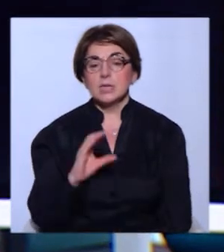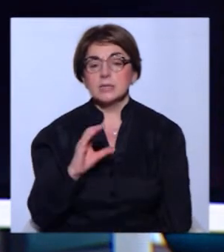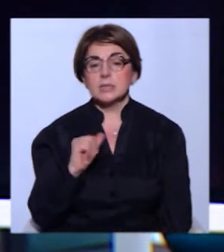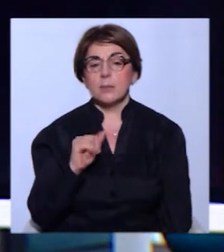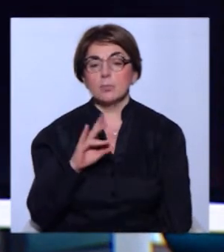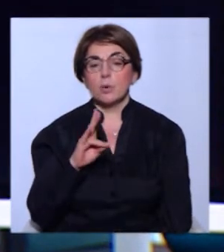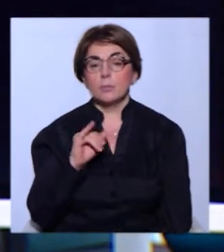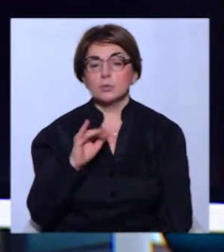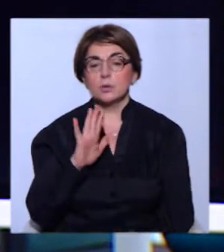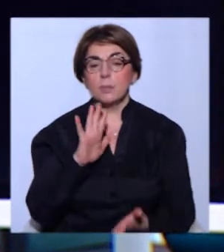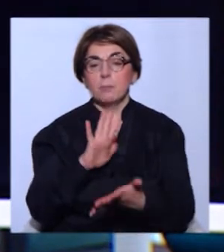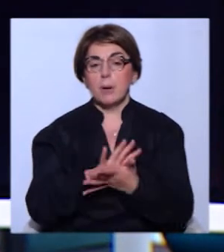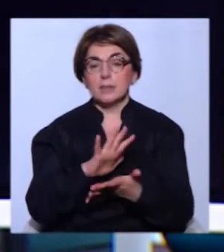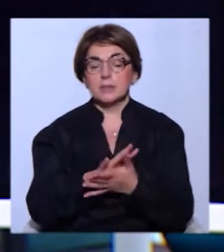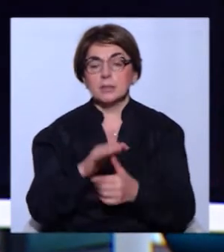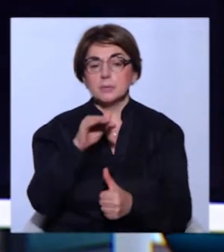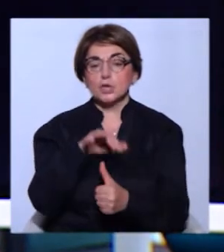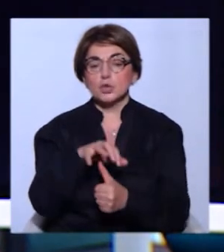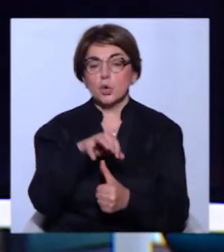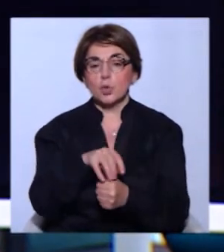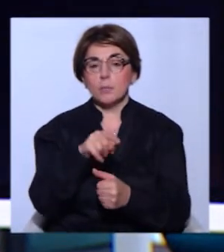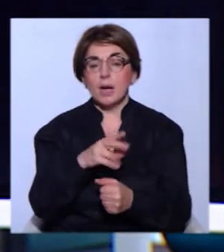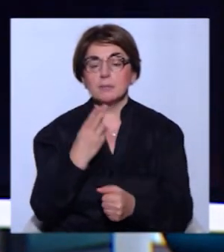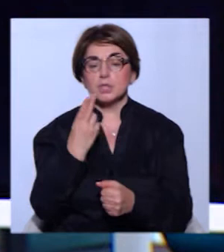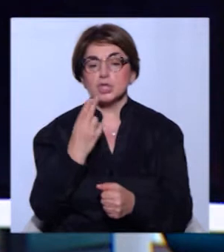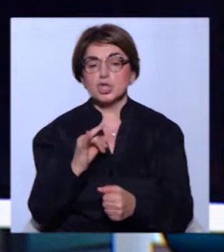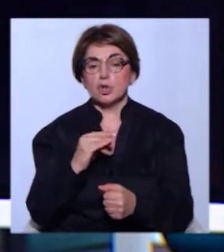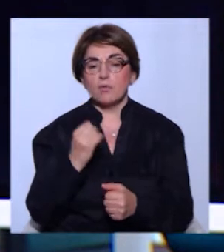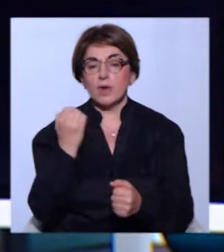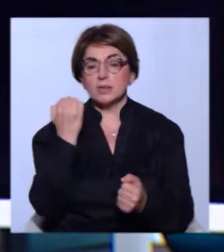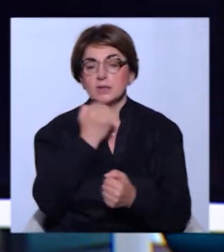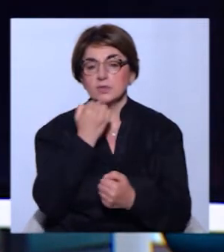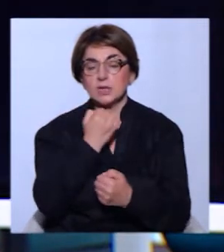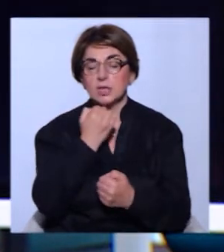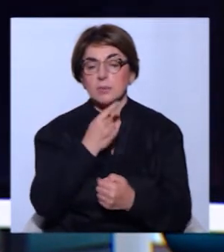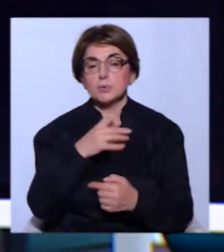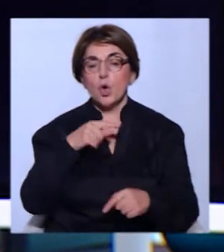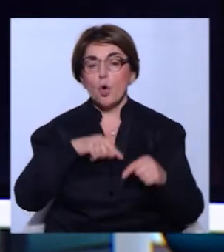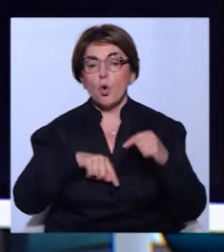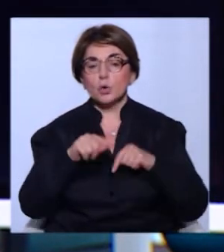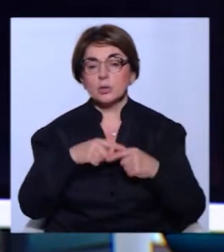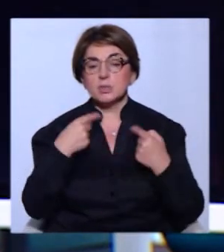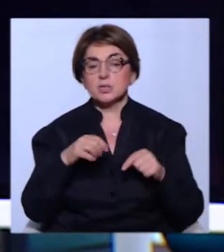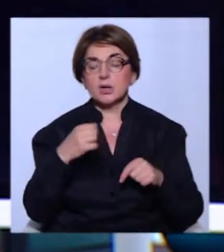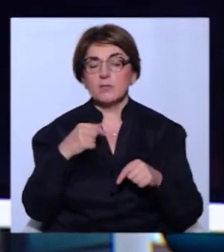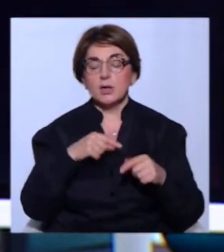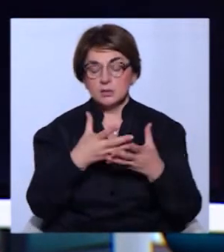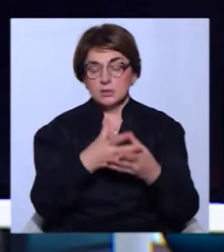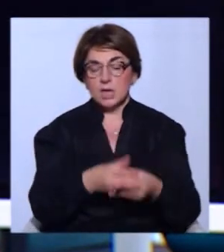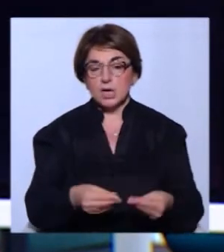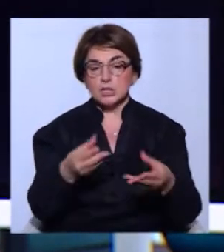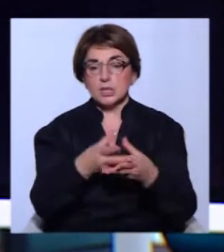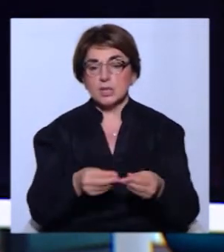საპროფიტული ბაქტერიები და სოკოები, მოკლედ ამ ცილოვან ნივთიერებებს ორგანულს და სხვა ორგანულ ნივთიერებებს შლიან